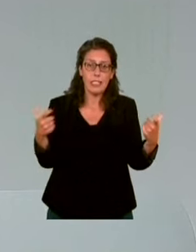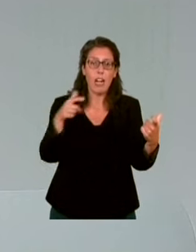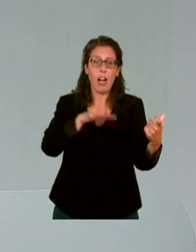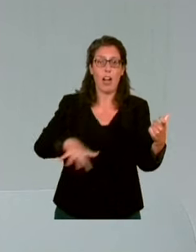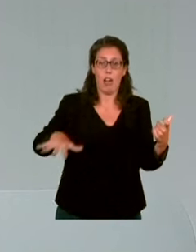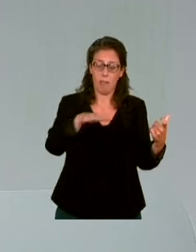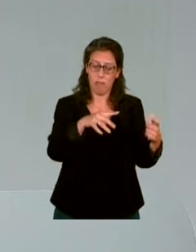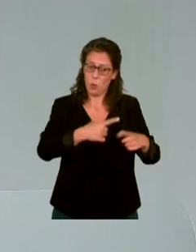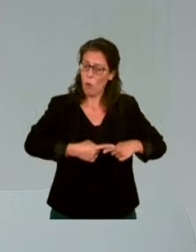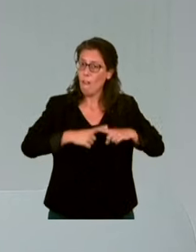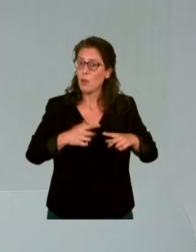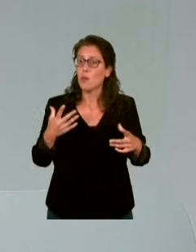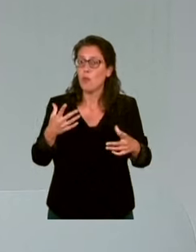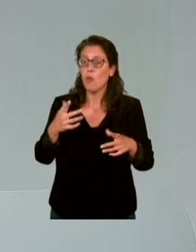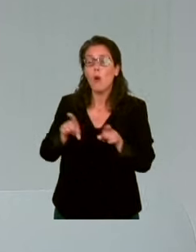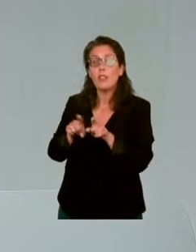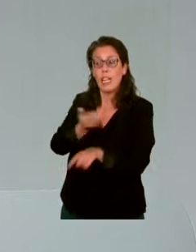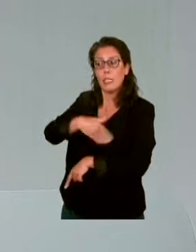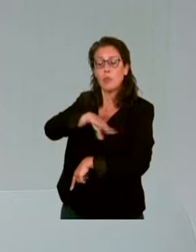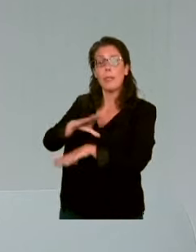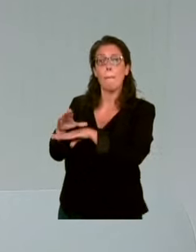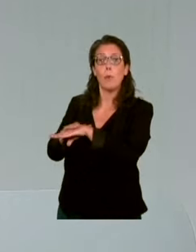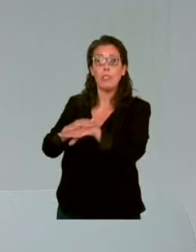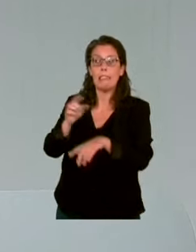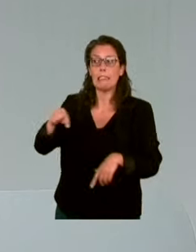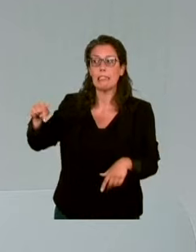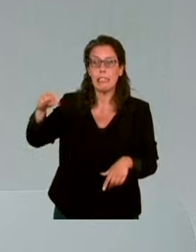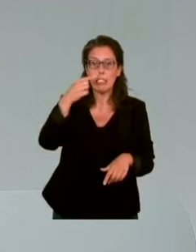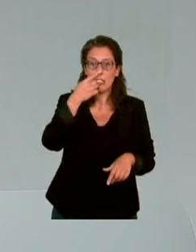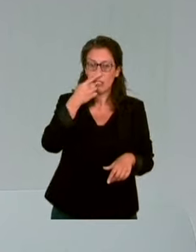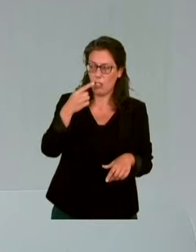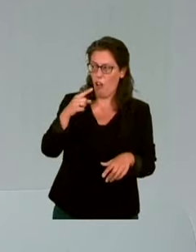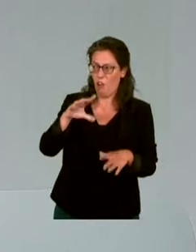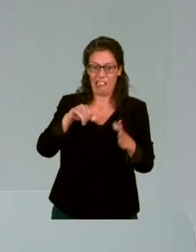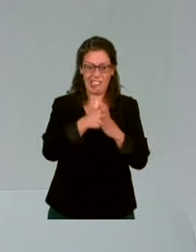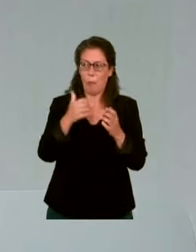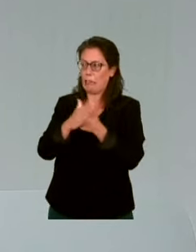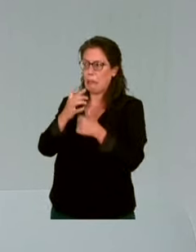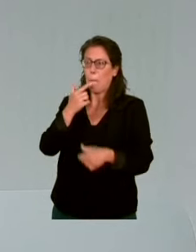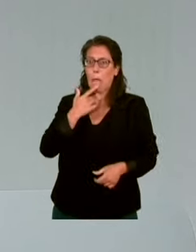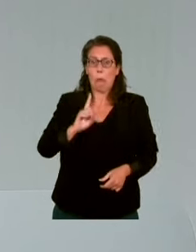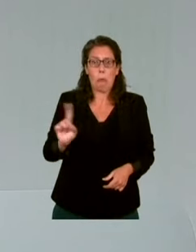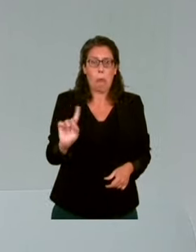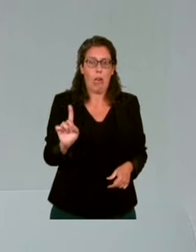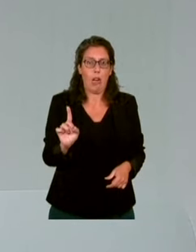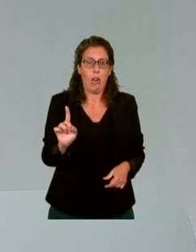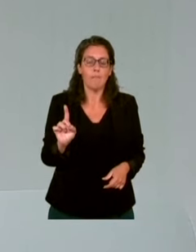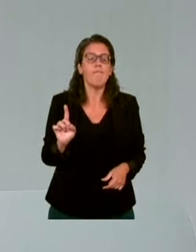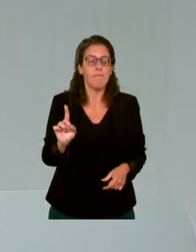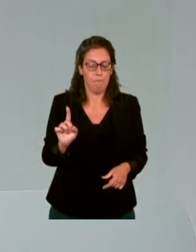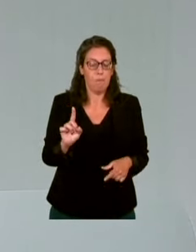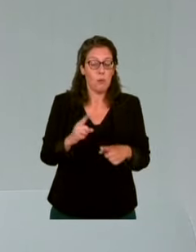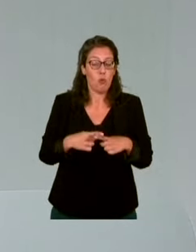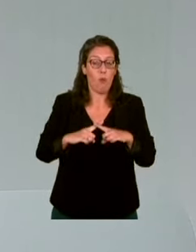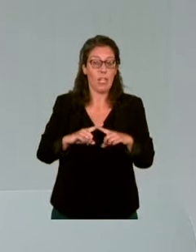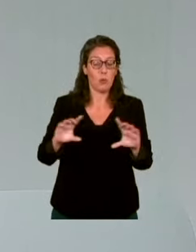compatriotes et de responsables politiques qui ne se reconnaissent pas dans la fièvre extrémiste, qui se